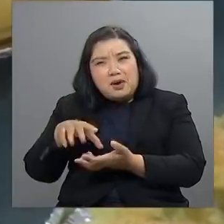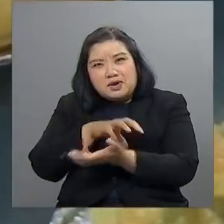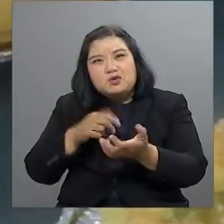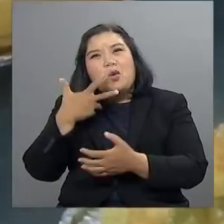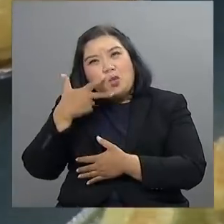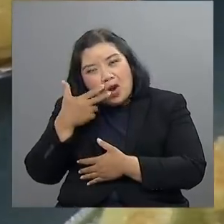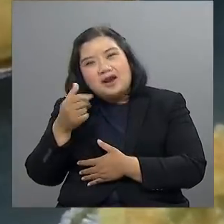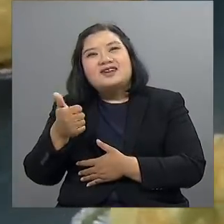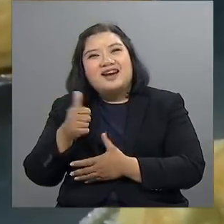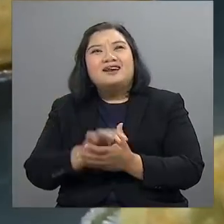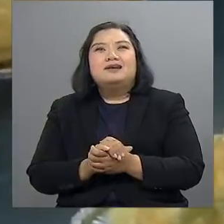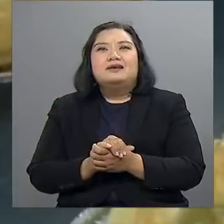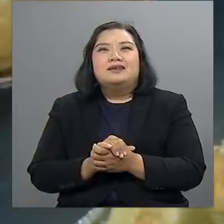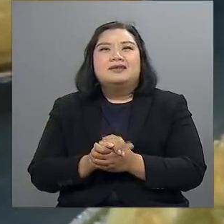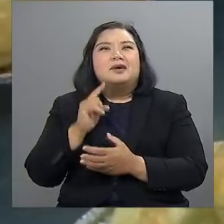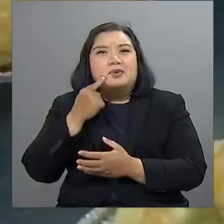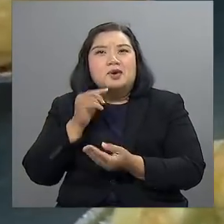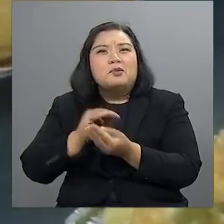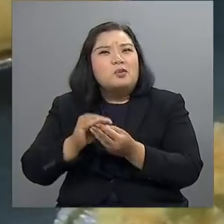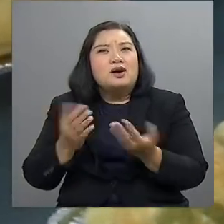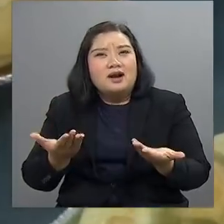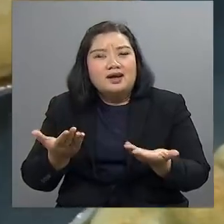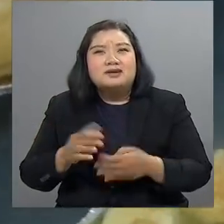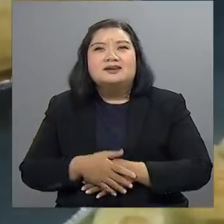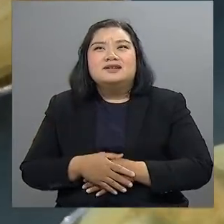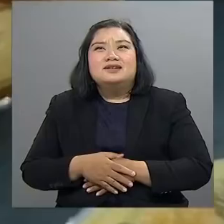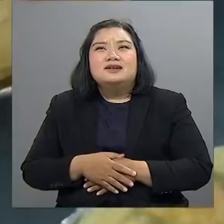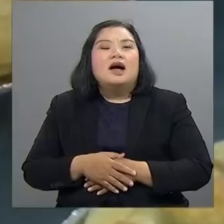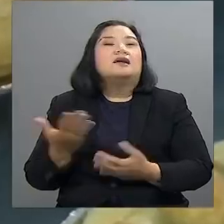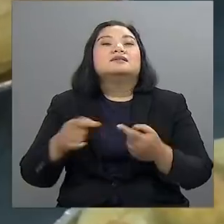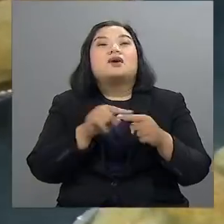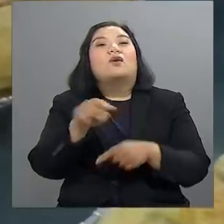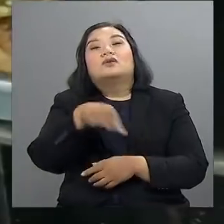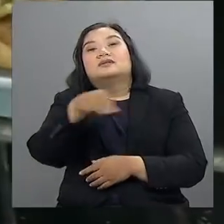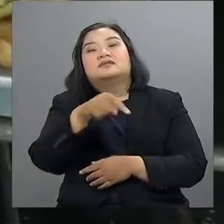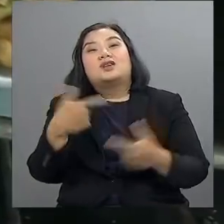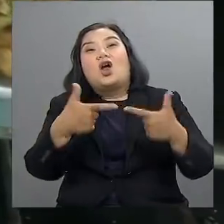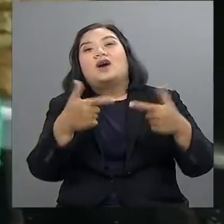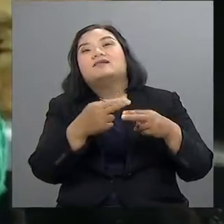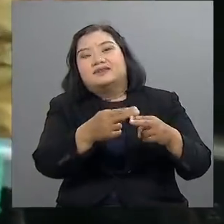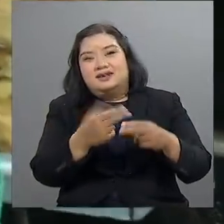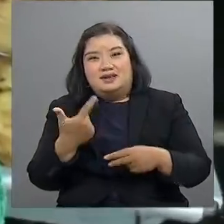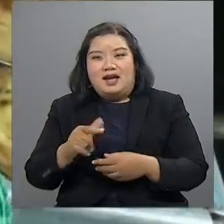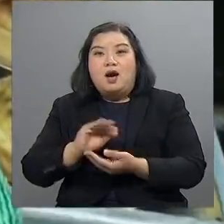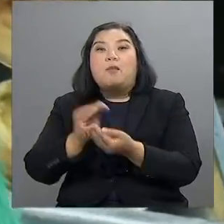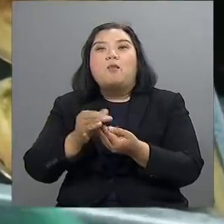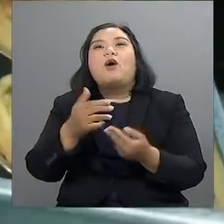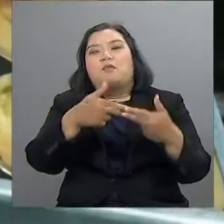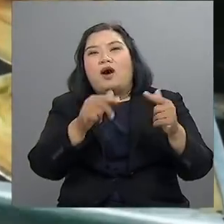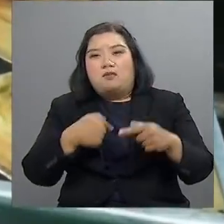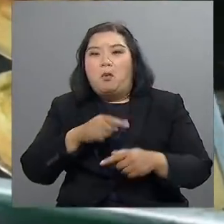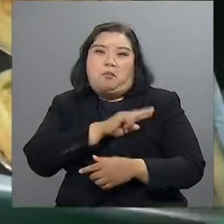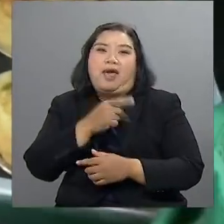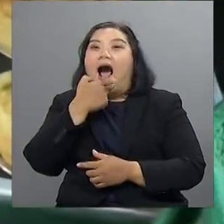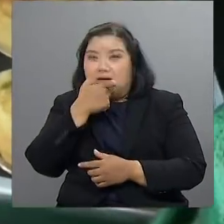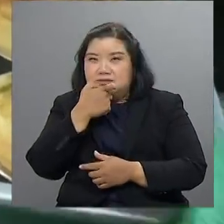ยวก็กินเปรี้ยวอย่างนี้ก็ตาปิด ไม่เป็นไรให้คุณ2คนไปกินน้ำมะม่วงเบาต่อเดี๋ยวผมกินทาร์ตไข่ของน้องๆเองและ